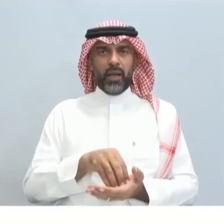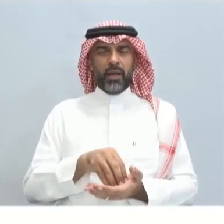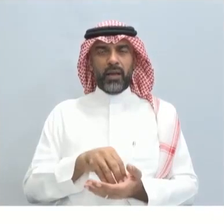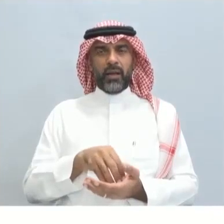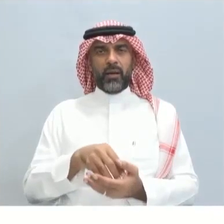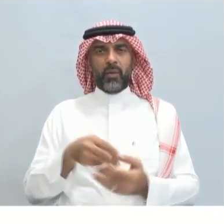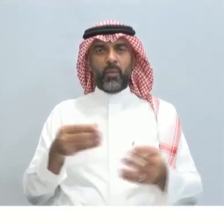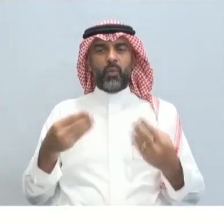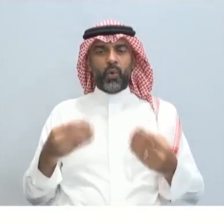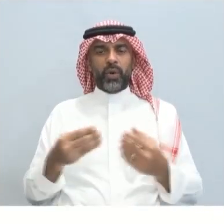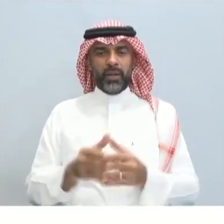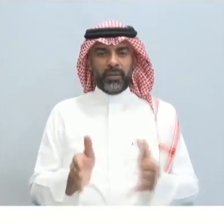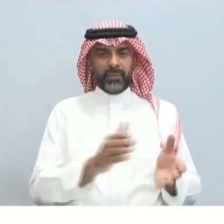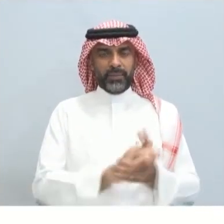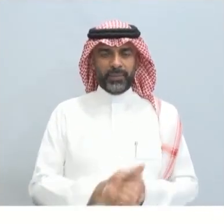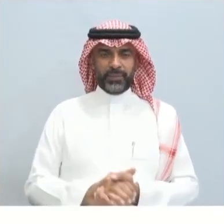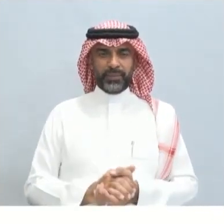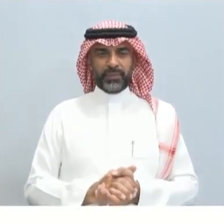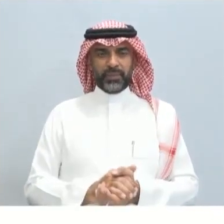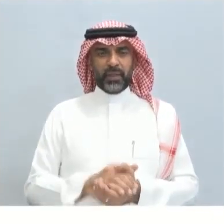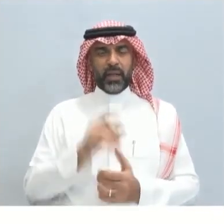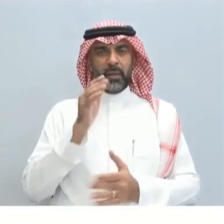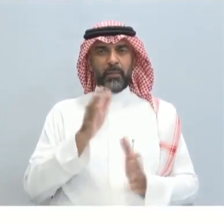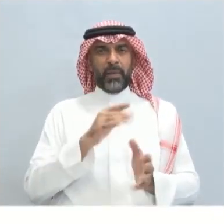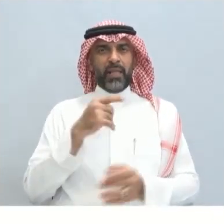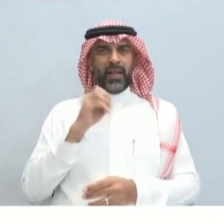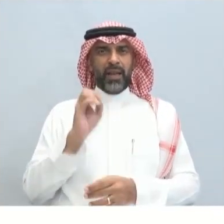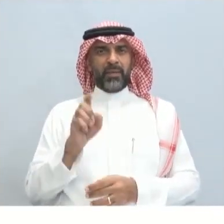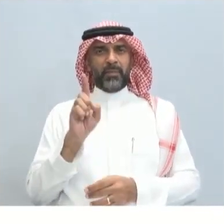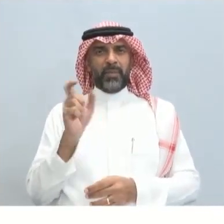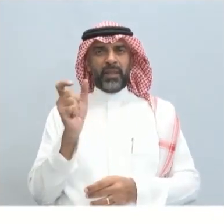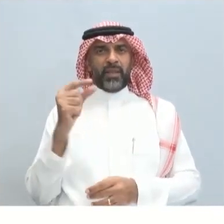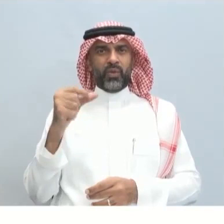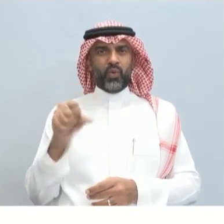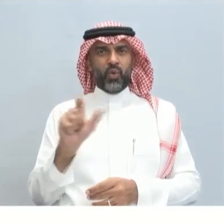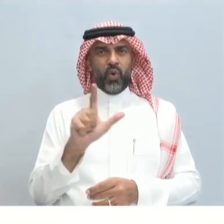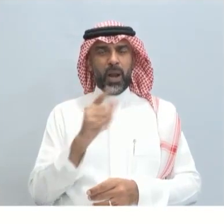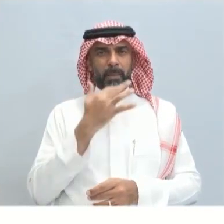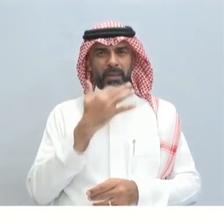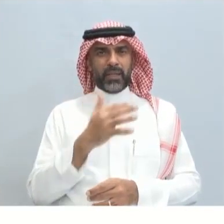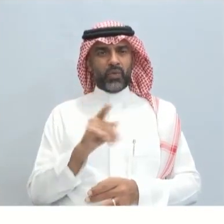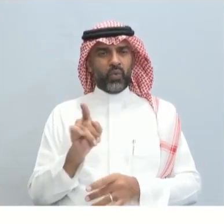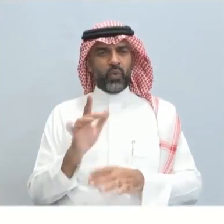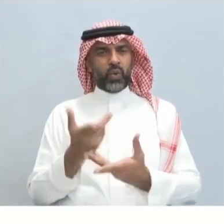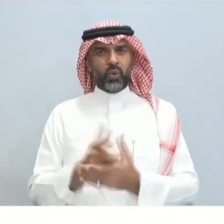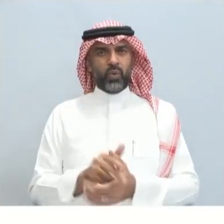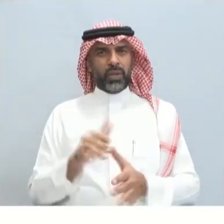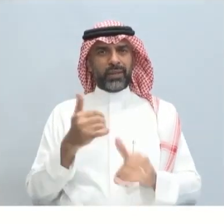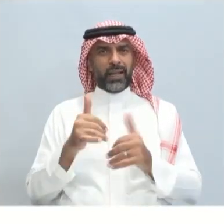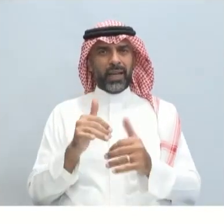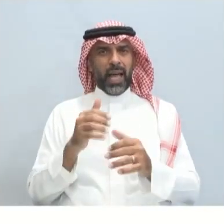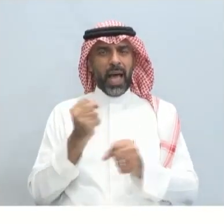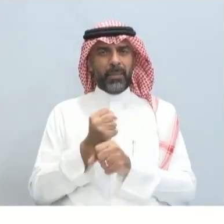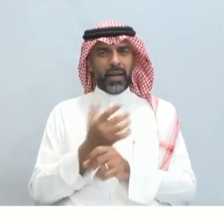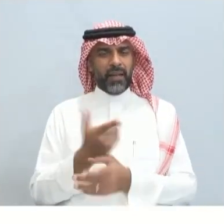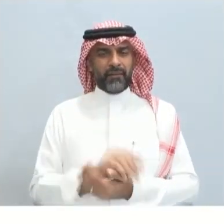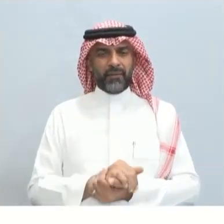المرونيه بعد ذلك تناولنا البندول البسيط كان عباره عن ماذا صف لي شكل البندول البسيط